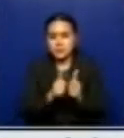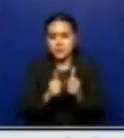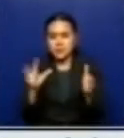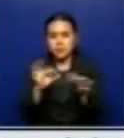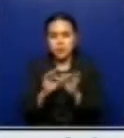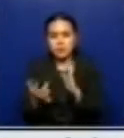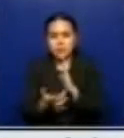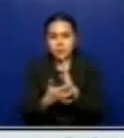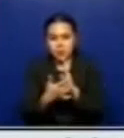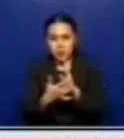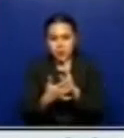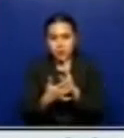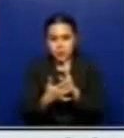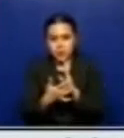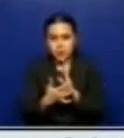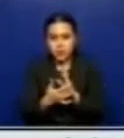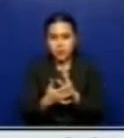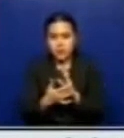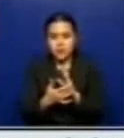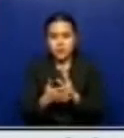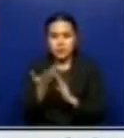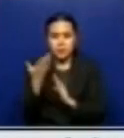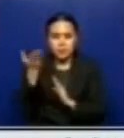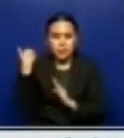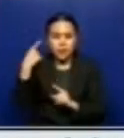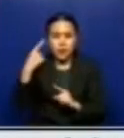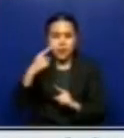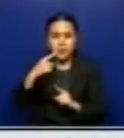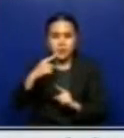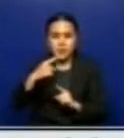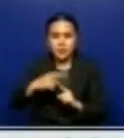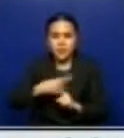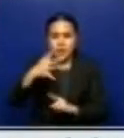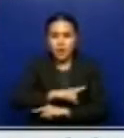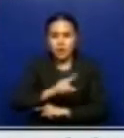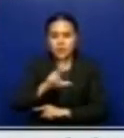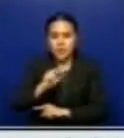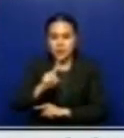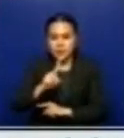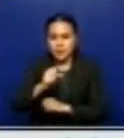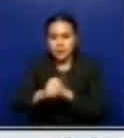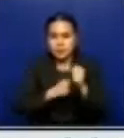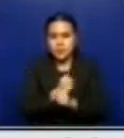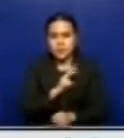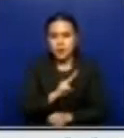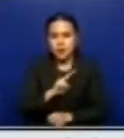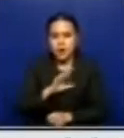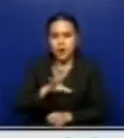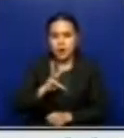าโลกนี้เมื่อวันที่31พฤษภาคม